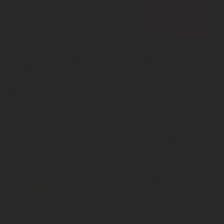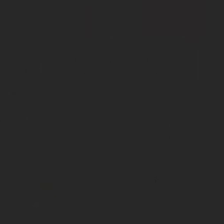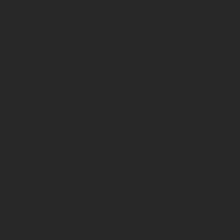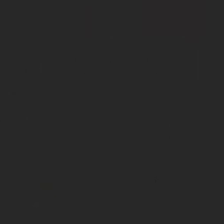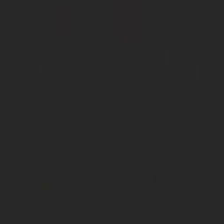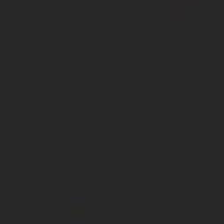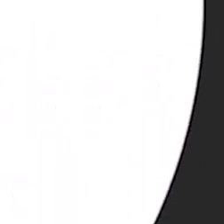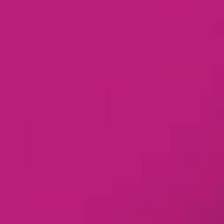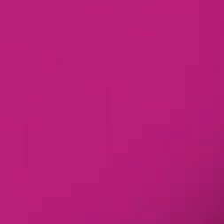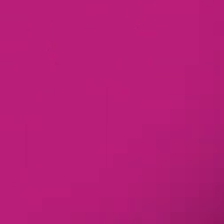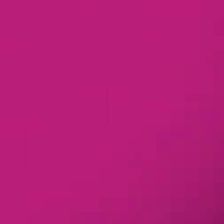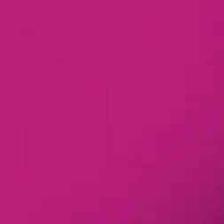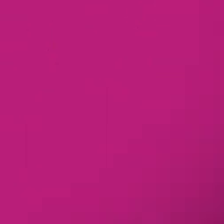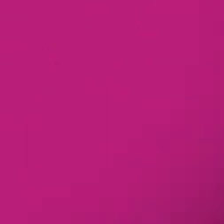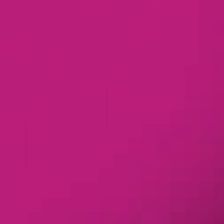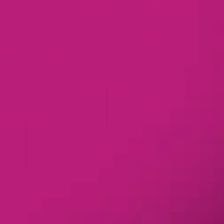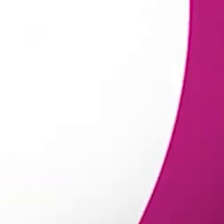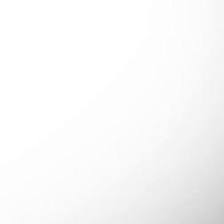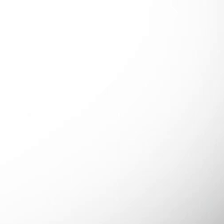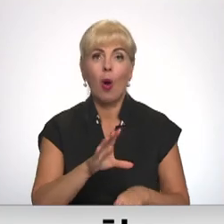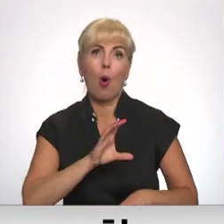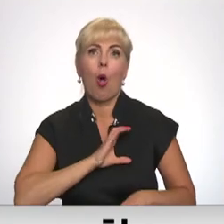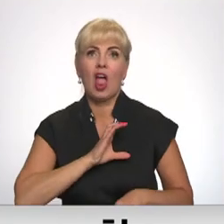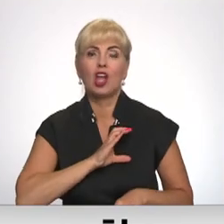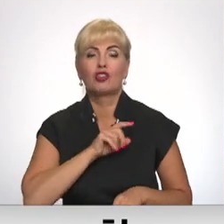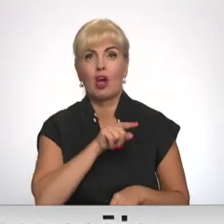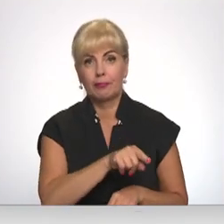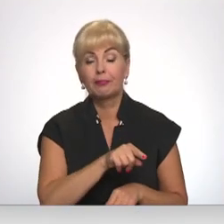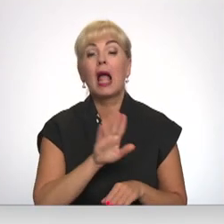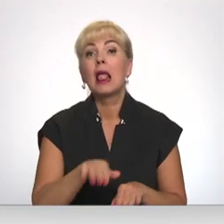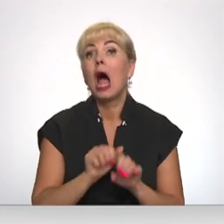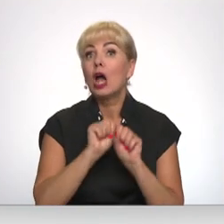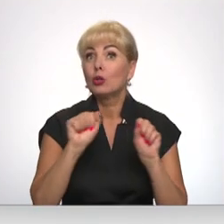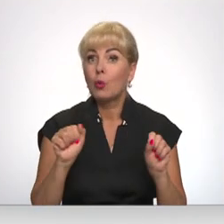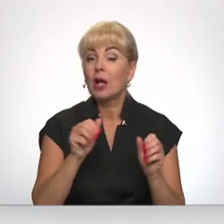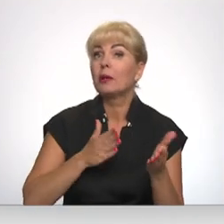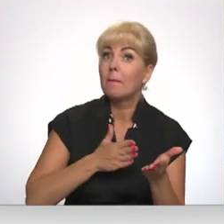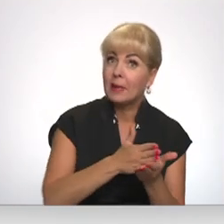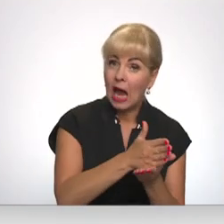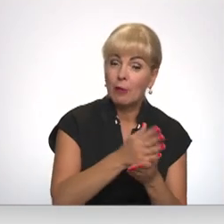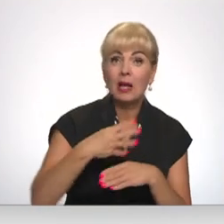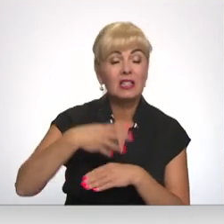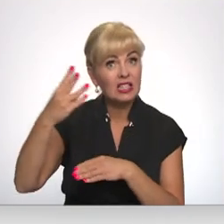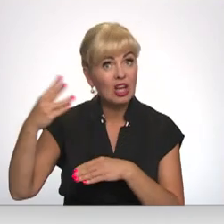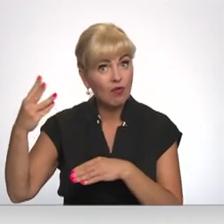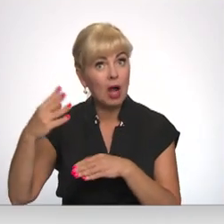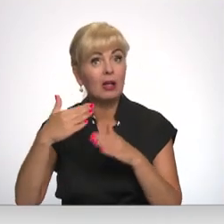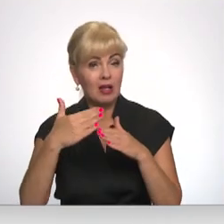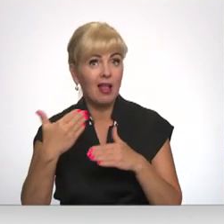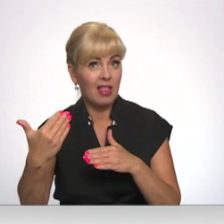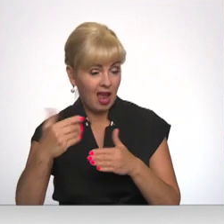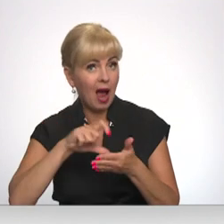Re, viss ēters ir te! Lai nodrošinātu pieejamus dzīvokļus jaunajiem